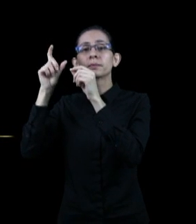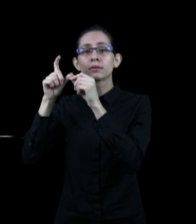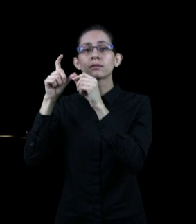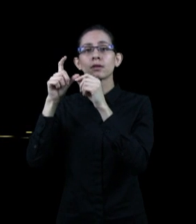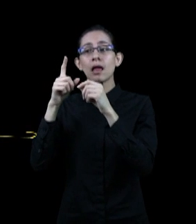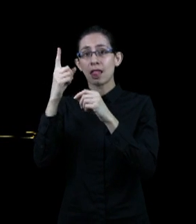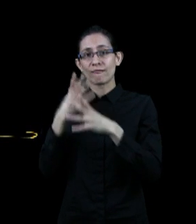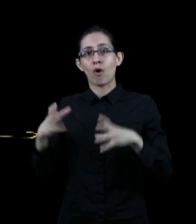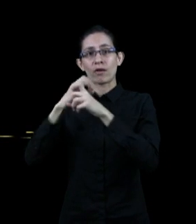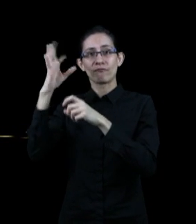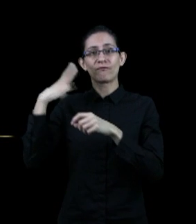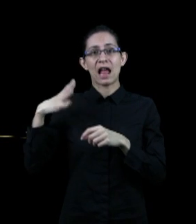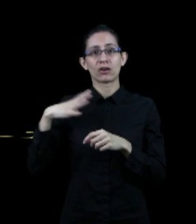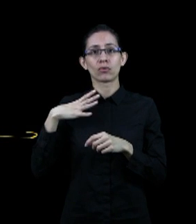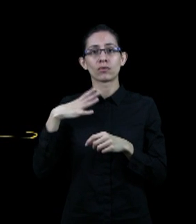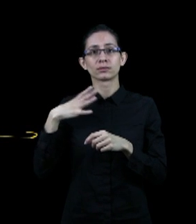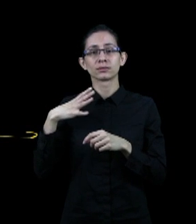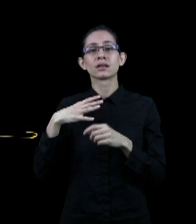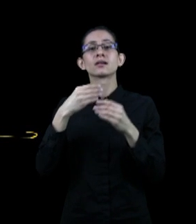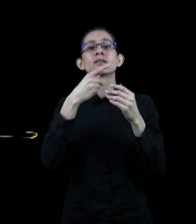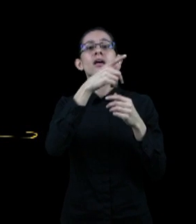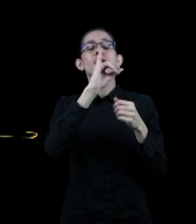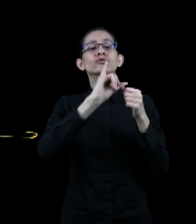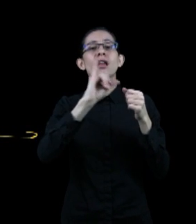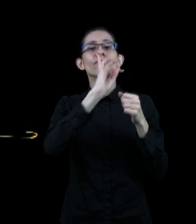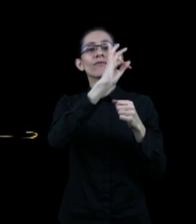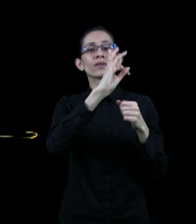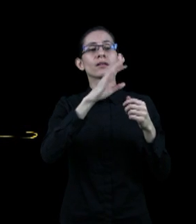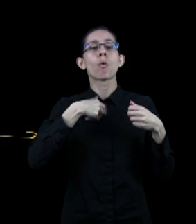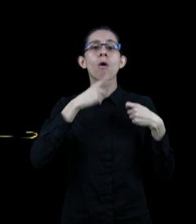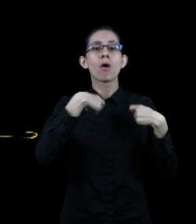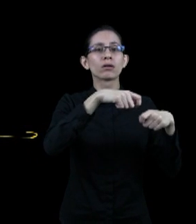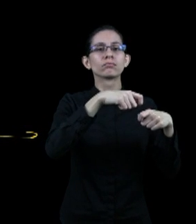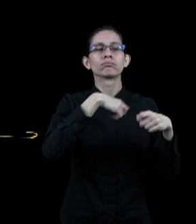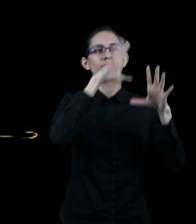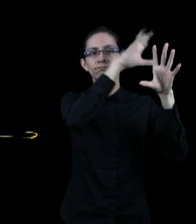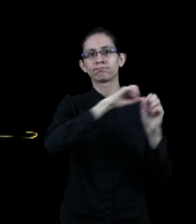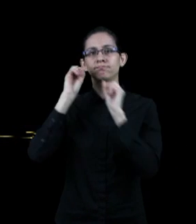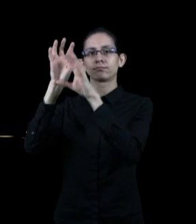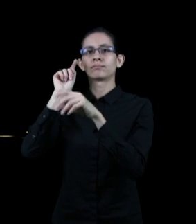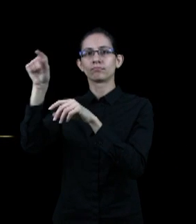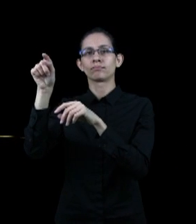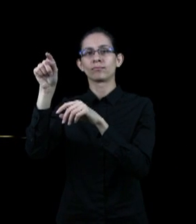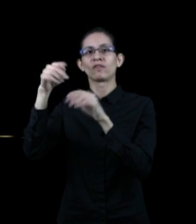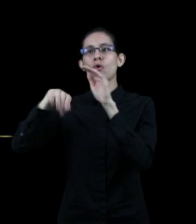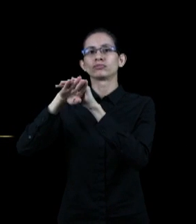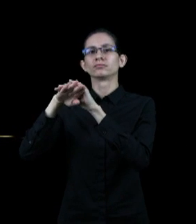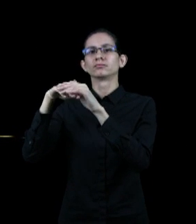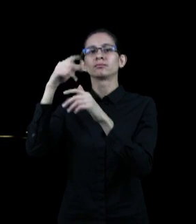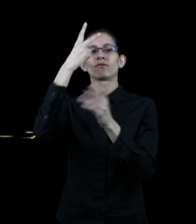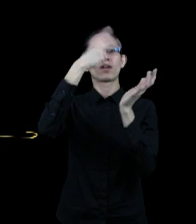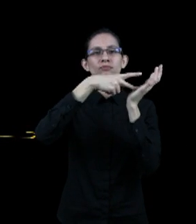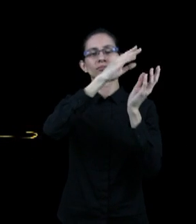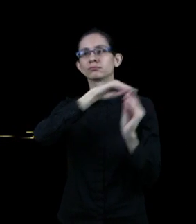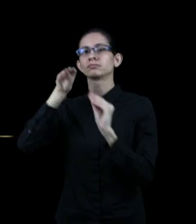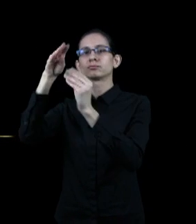i 5 centów za kwintal, to rolnik od razu przestawi całą produkcję na kukurydzę. Tu wielkość spadnie do zera, a tu